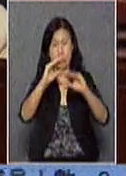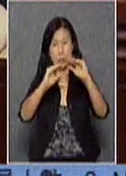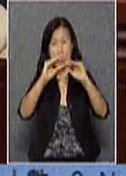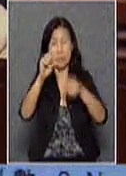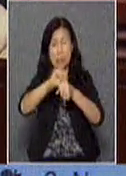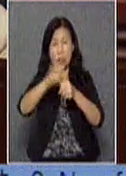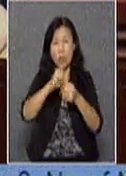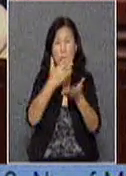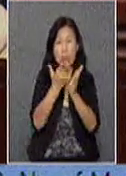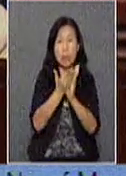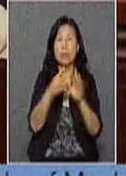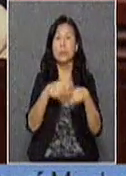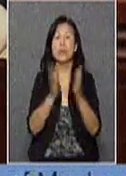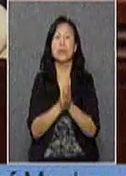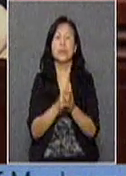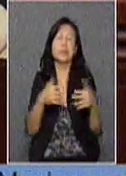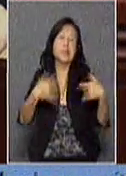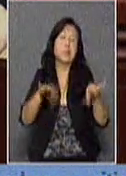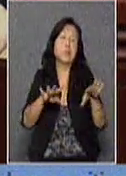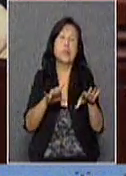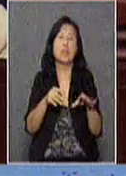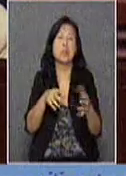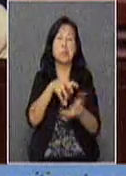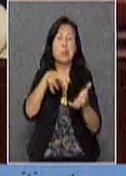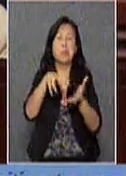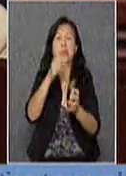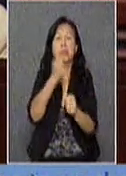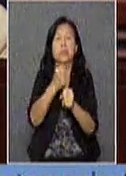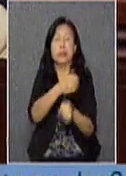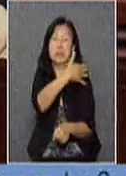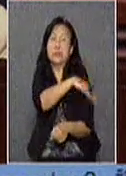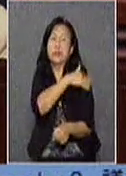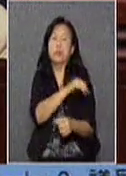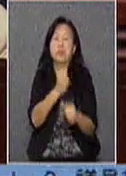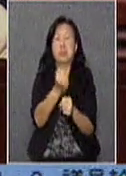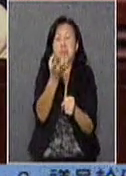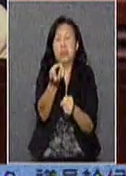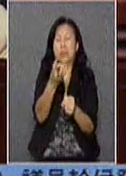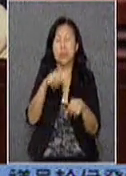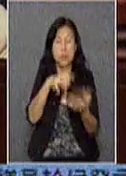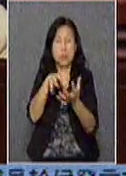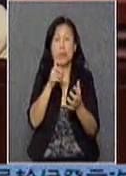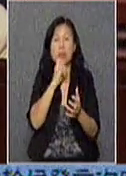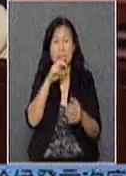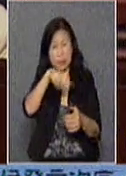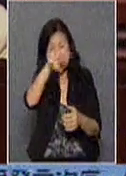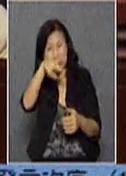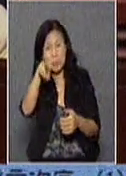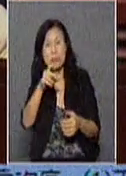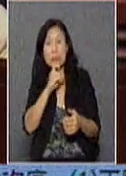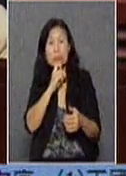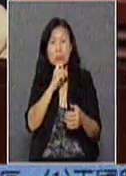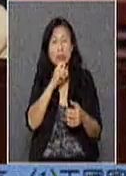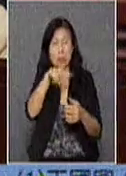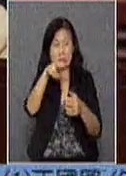都敷衍了事，馬虎失責。而在調查出來之